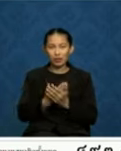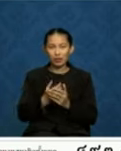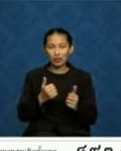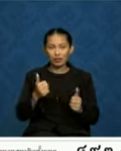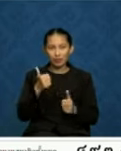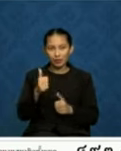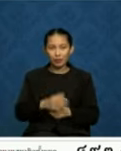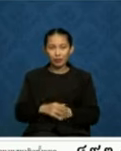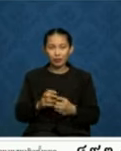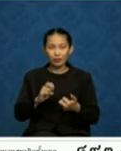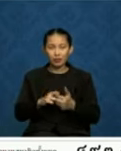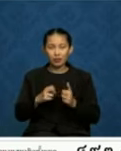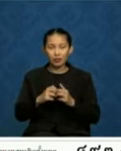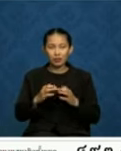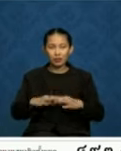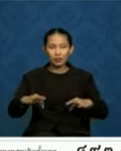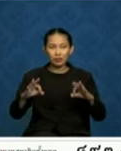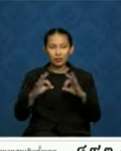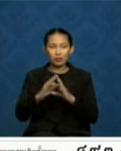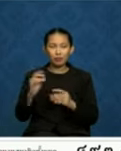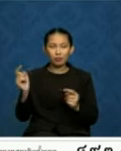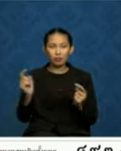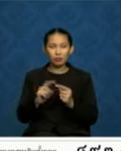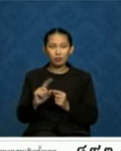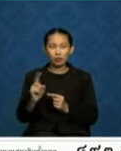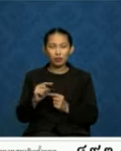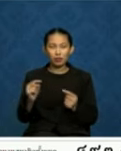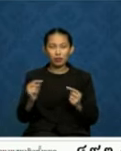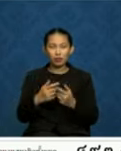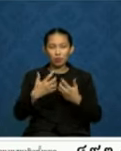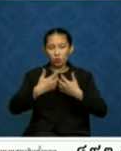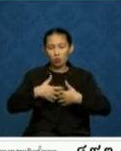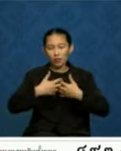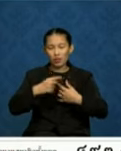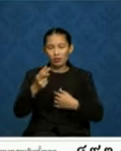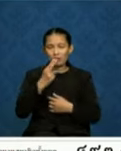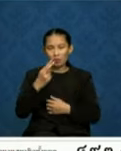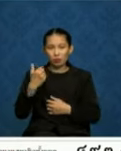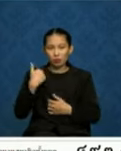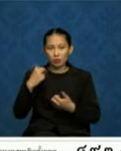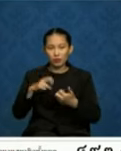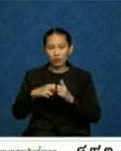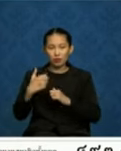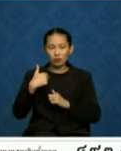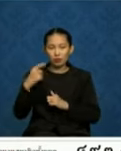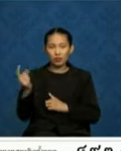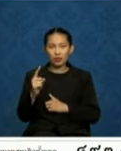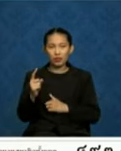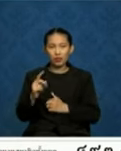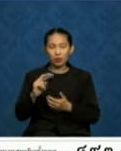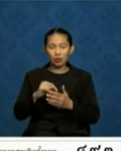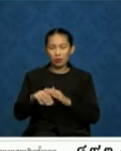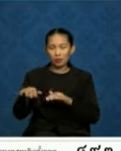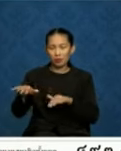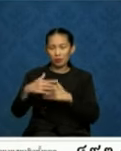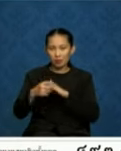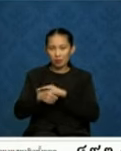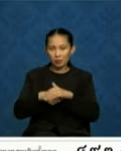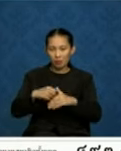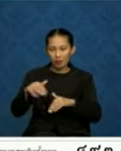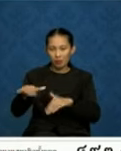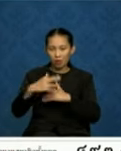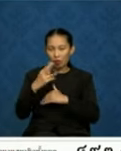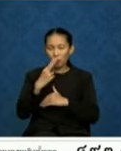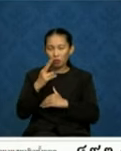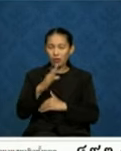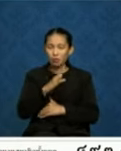งครับที่เป็นปัญหาสำคัญที่ทำให้เรื่องของอุตสาหกรรมยาสูบมีปัญหาก็คือเรื่องการลักลอบนำเข้าบุหรี่เถื่อน